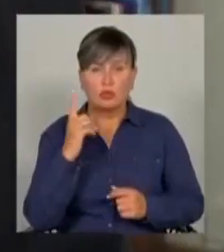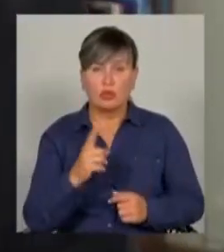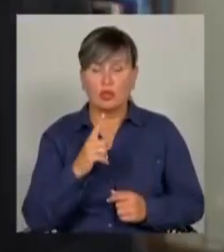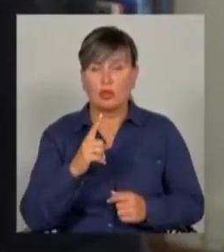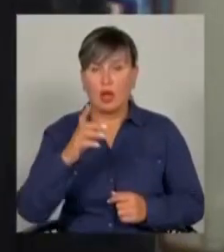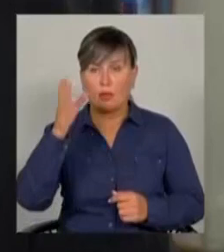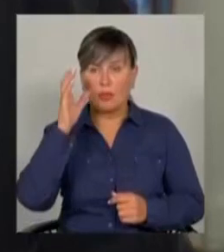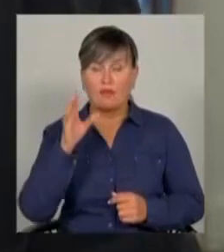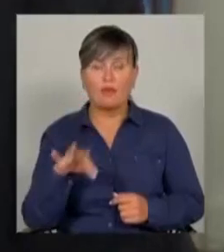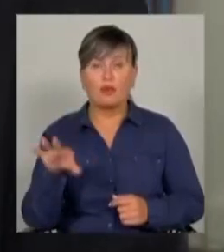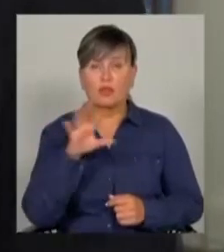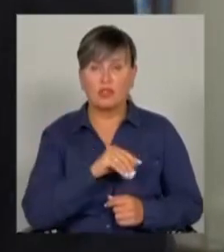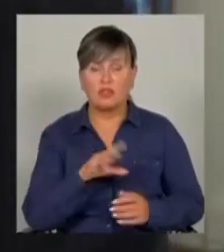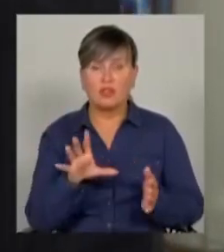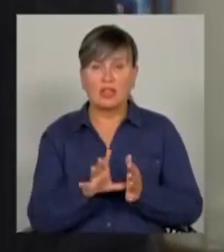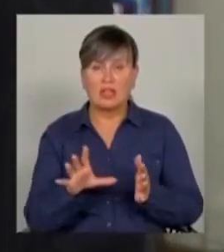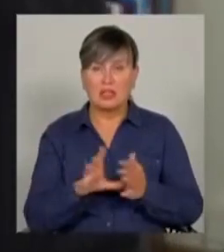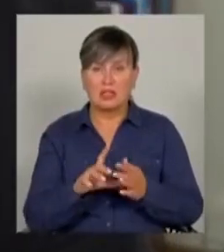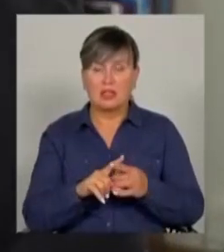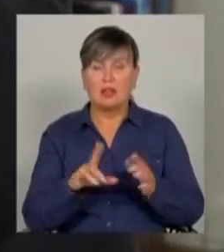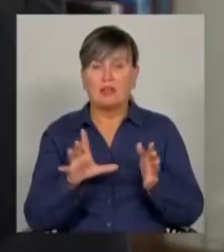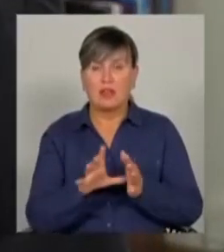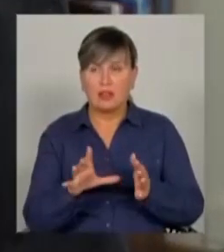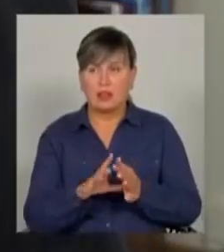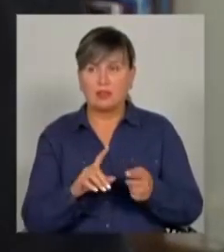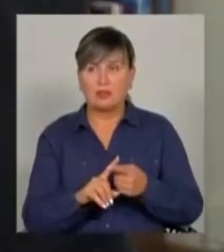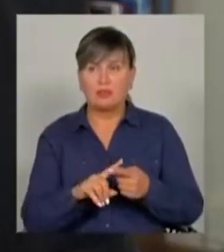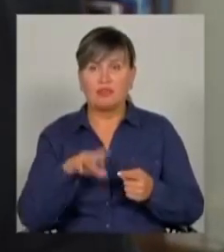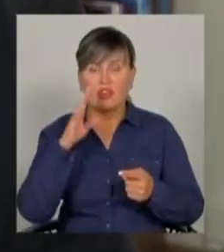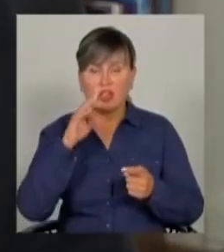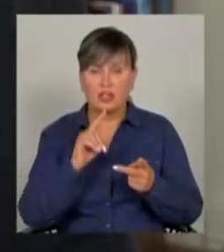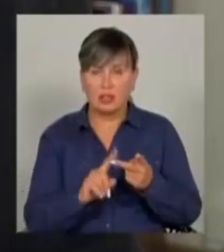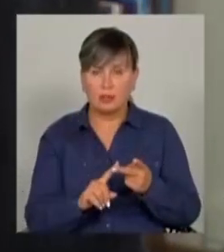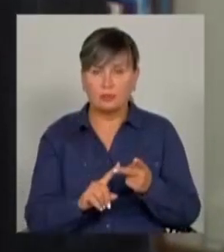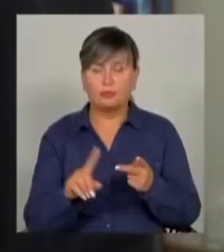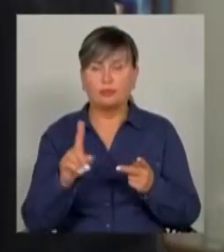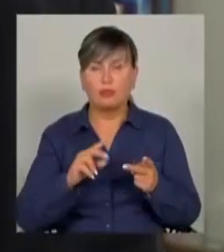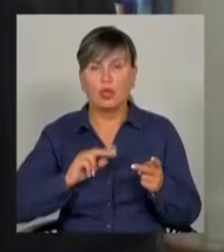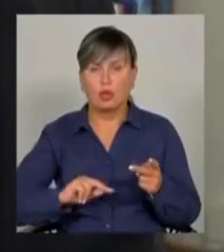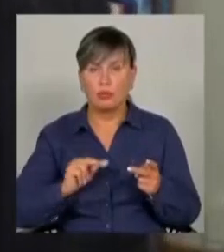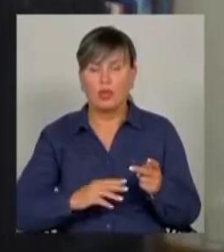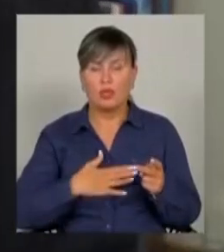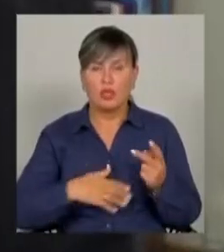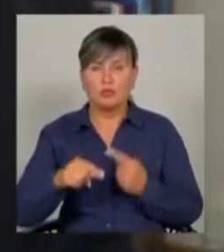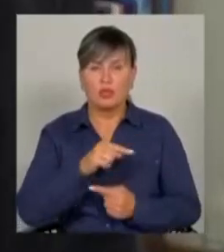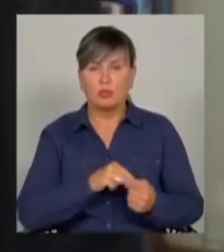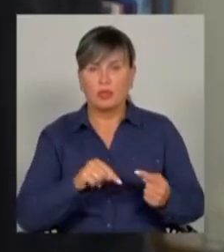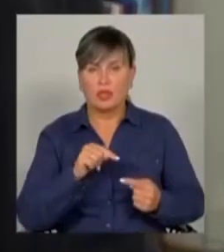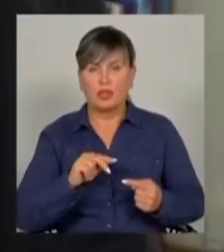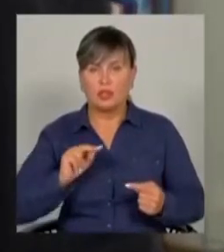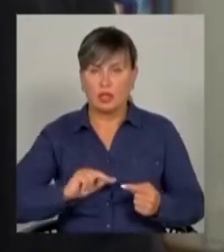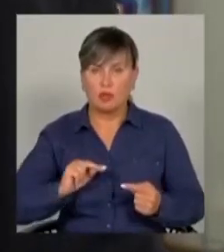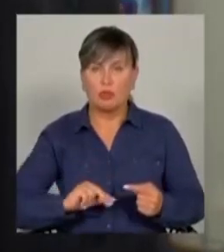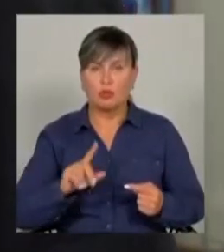тарифообразование во всем, в электричестве, в энергии, в воде, для того, чтобы работали наши предприятия, заработали